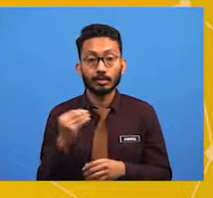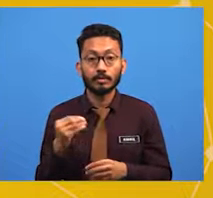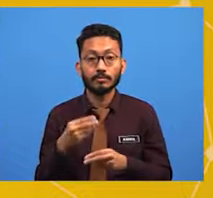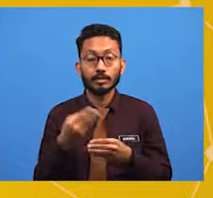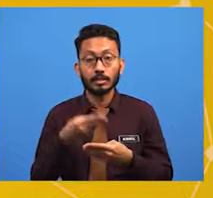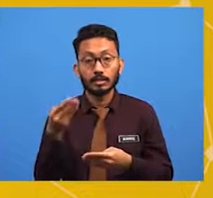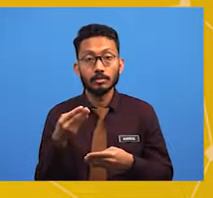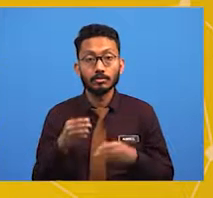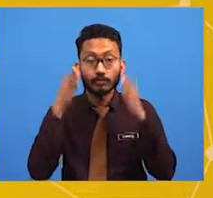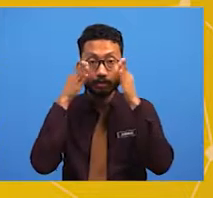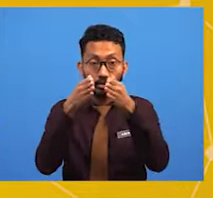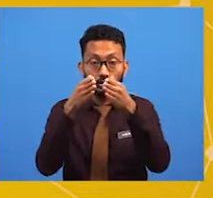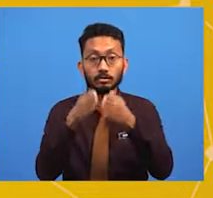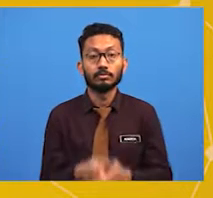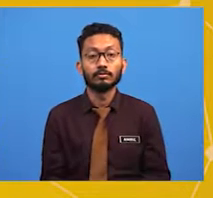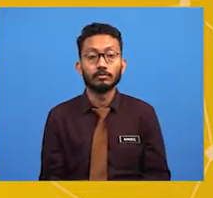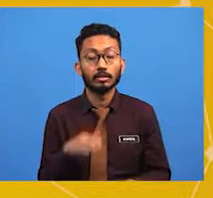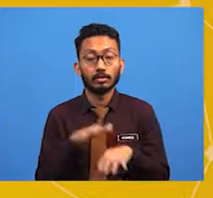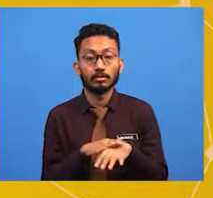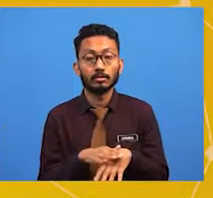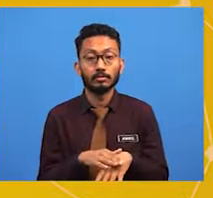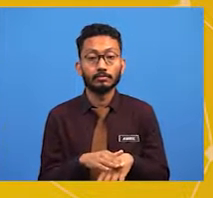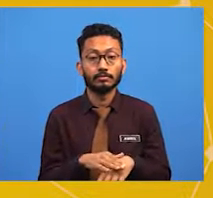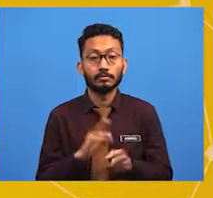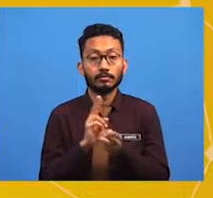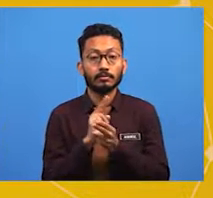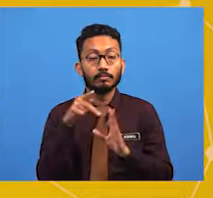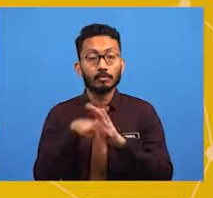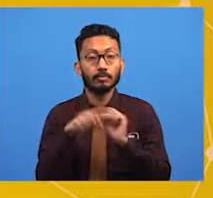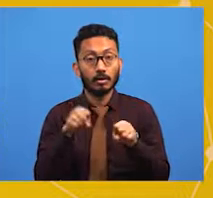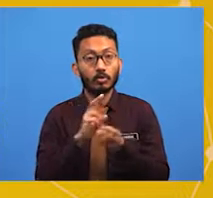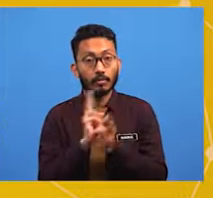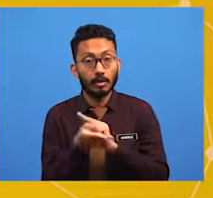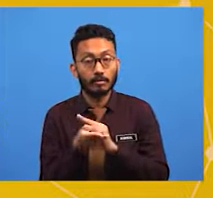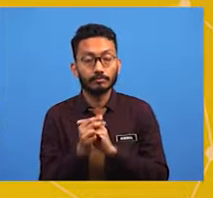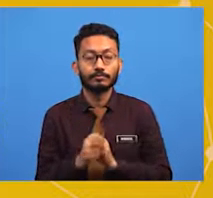memberikan tumpuan berkaitan dengan pemboleh ubah.